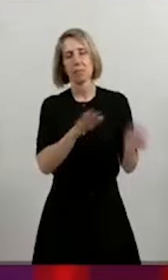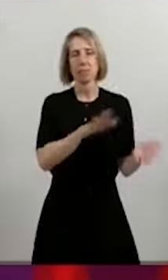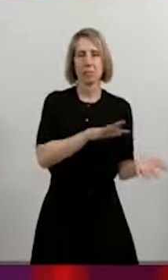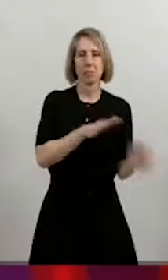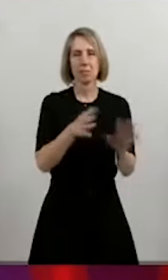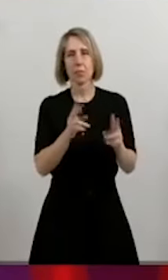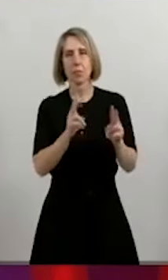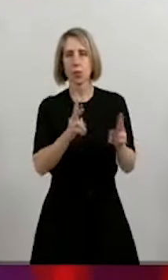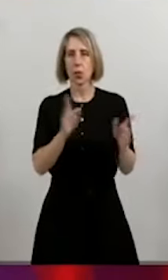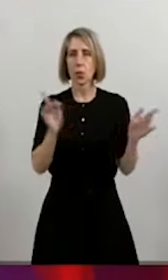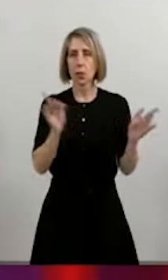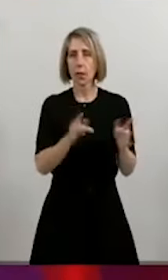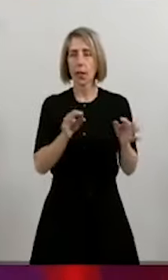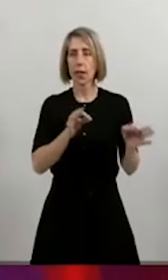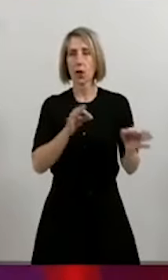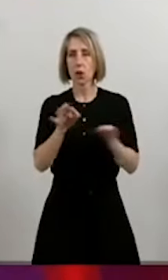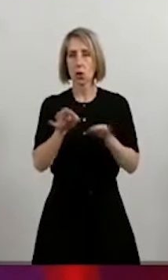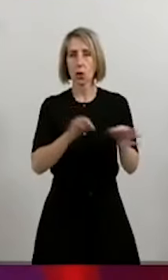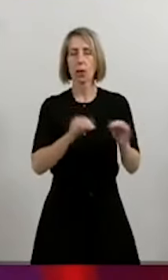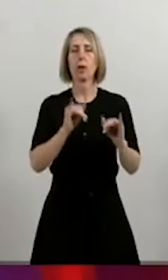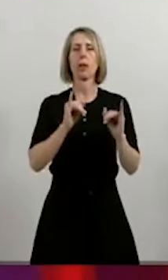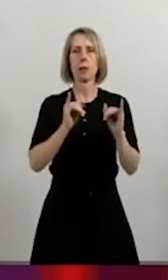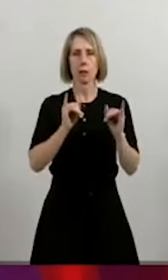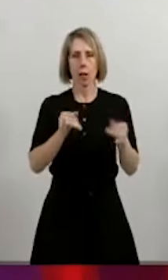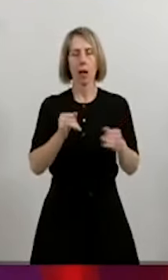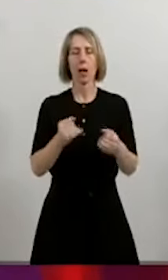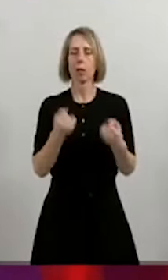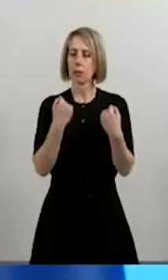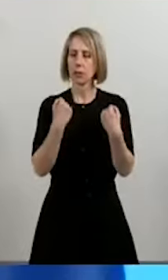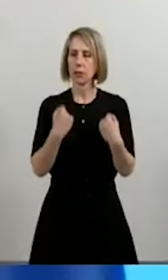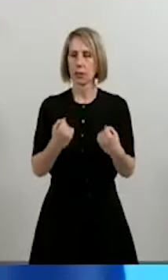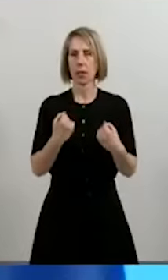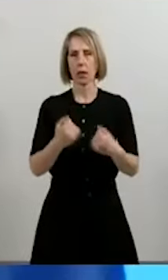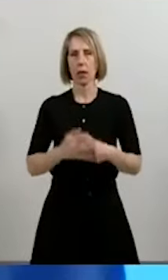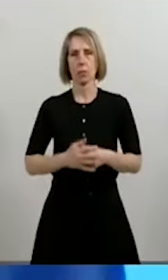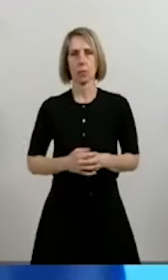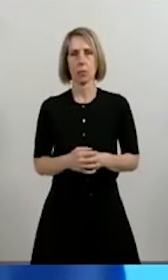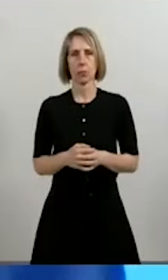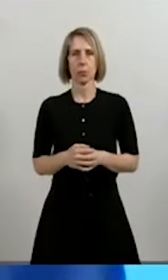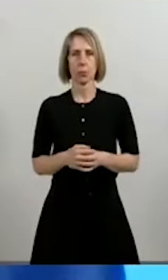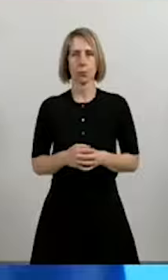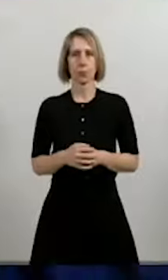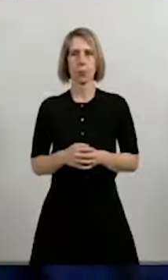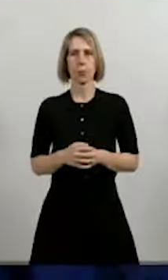sie gegensteuern? Ja, jedenfalls.